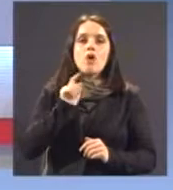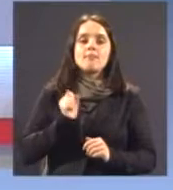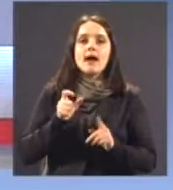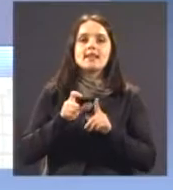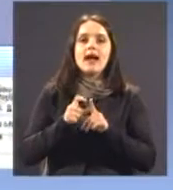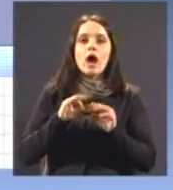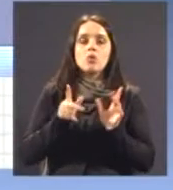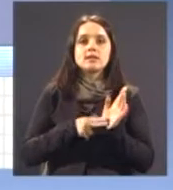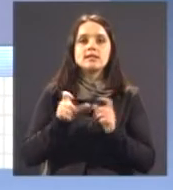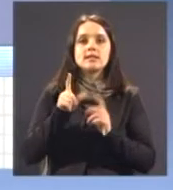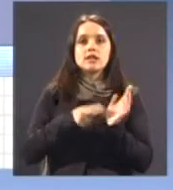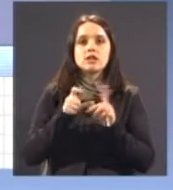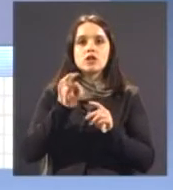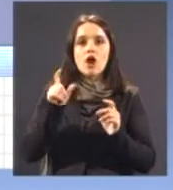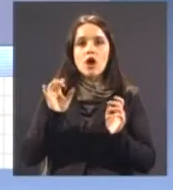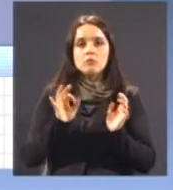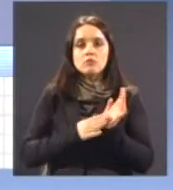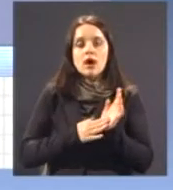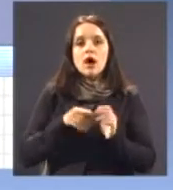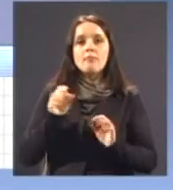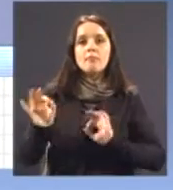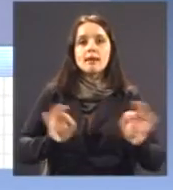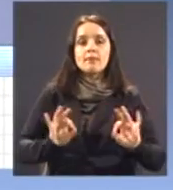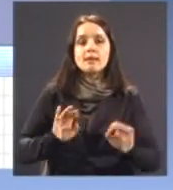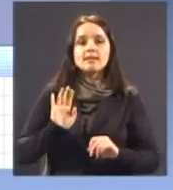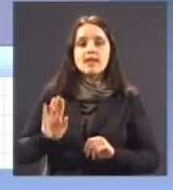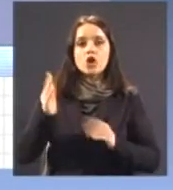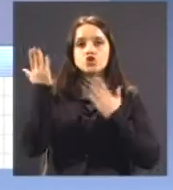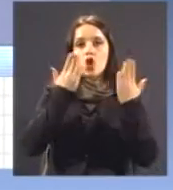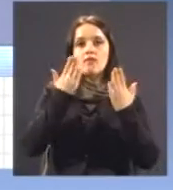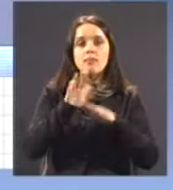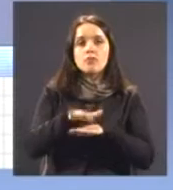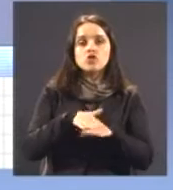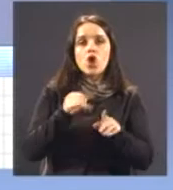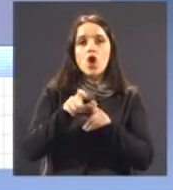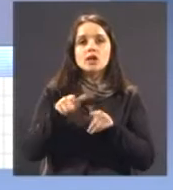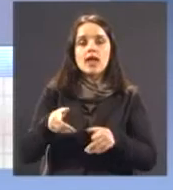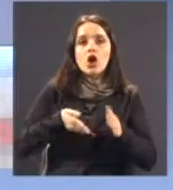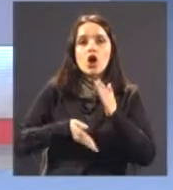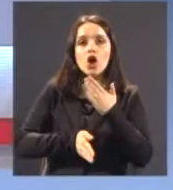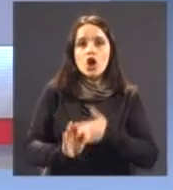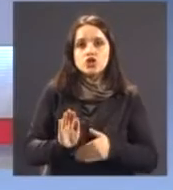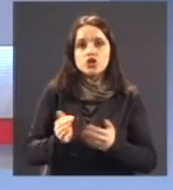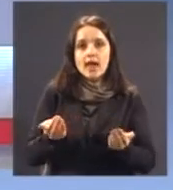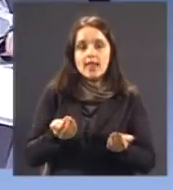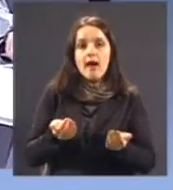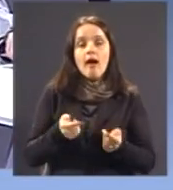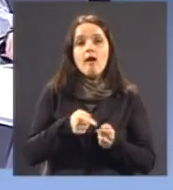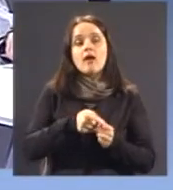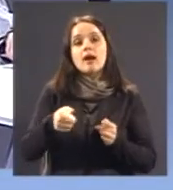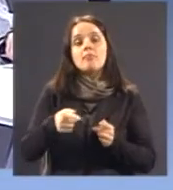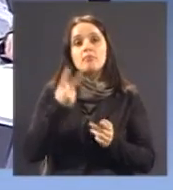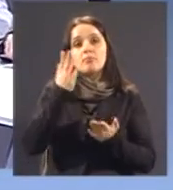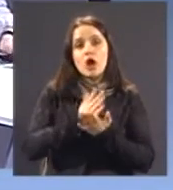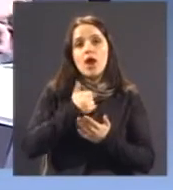su pripreme za njeno školovanje u stvari tekle od samog njenog rođenja. Naravno, bio je određeni proces nakon